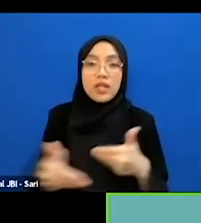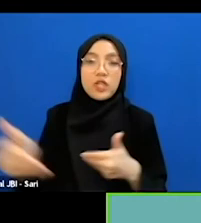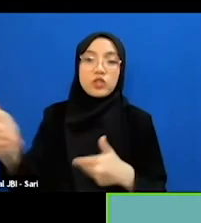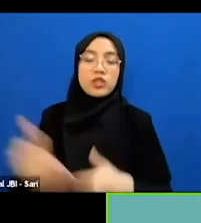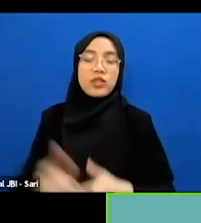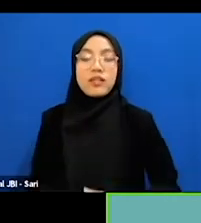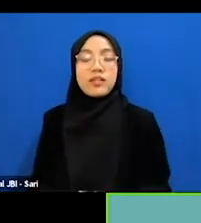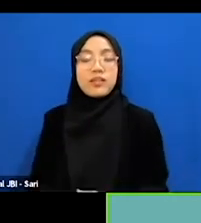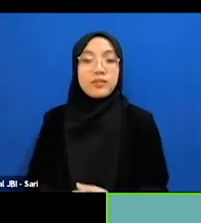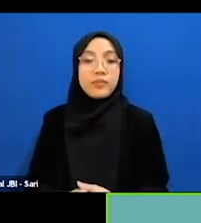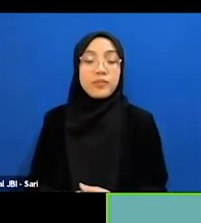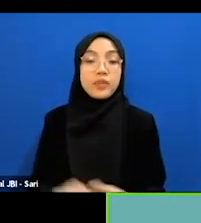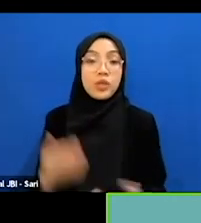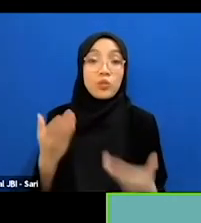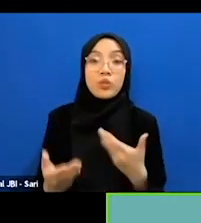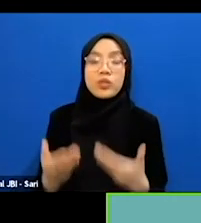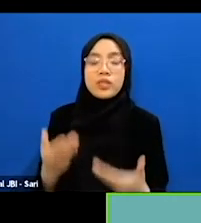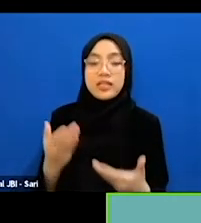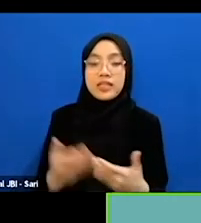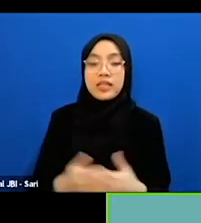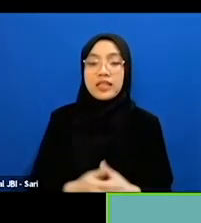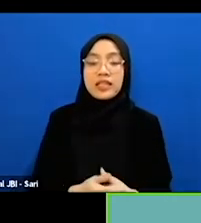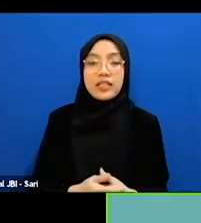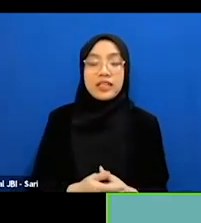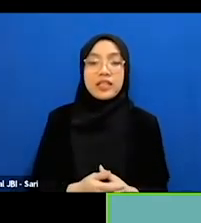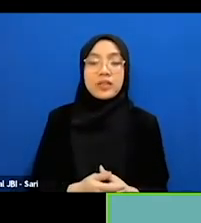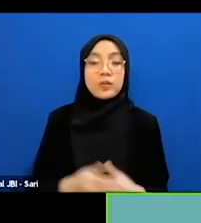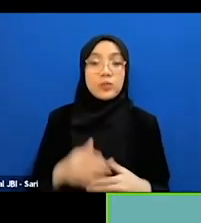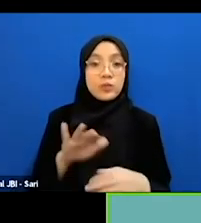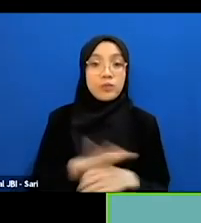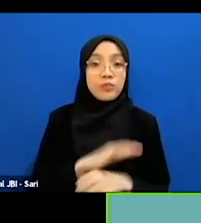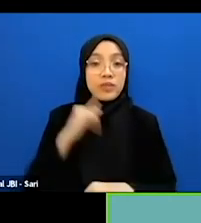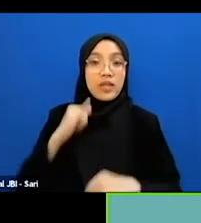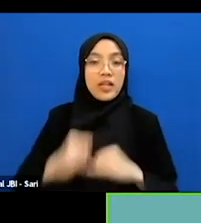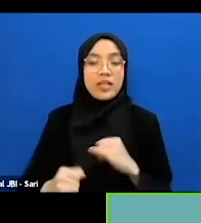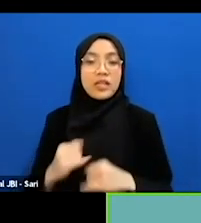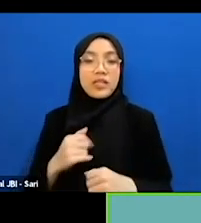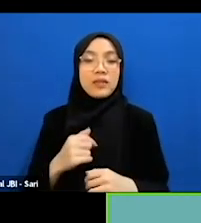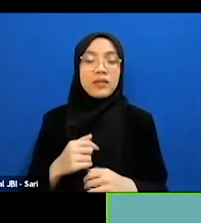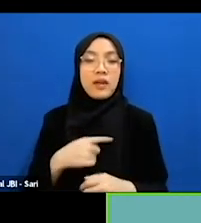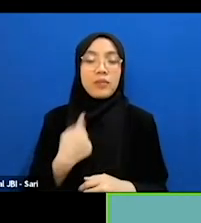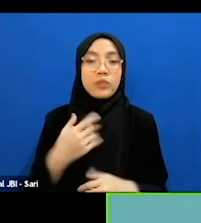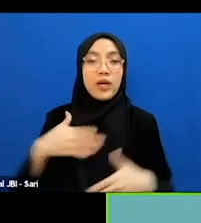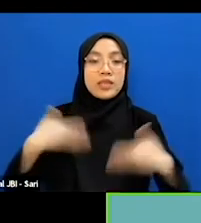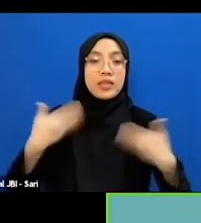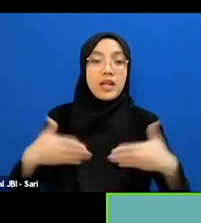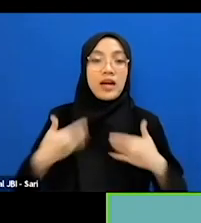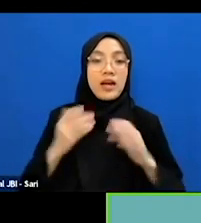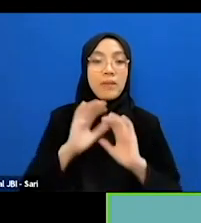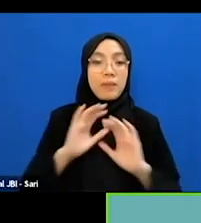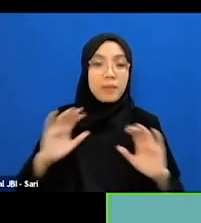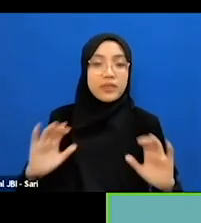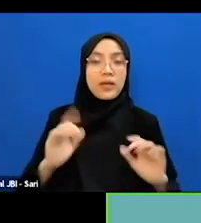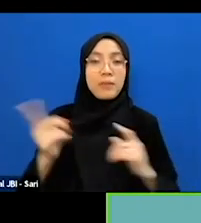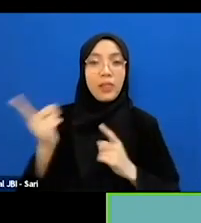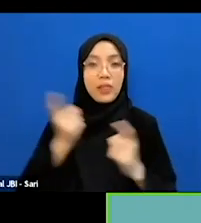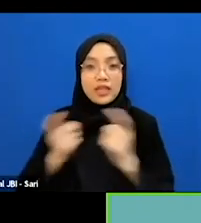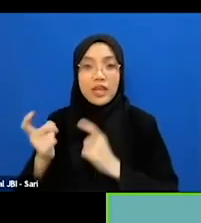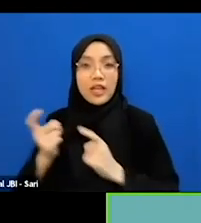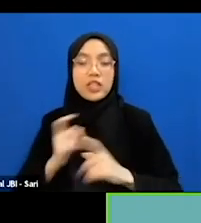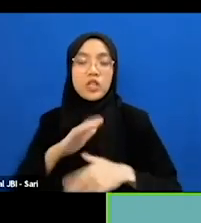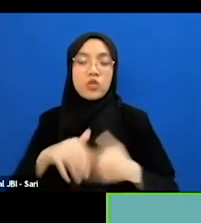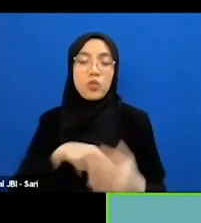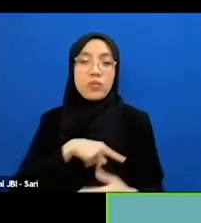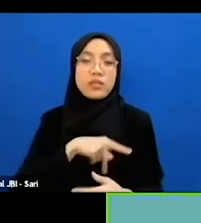a&a mungkin lolos untuk mengakhiri mungkin tidak kurang pentingnya Kami senang sekali ada banyak pertanyaan pertanyaan dari audience